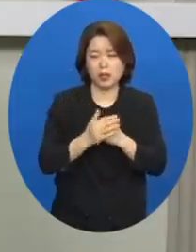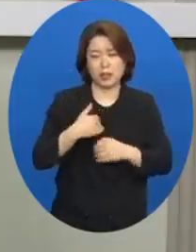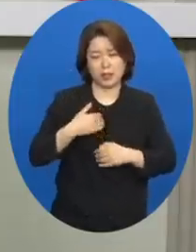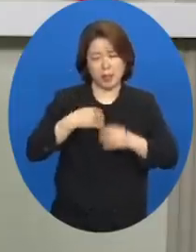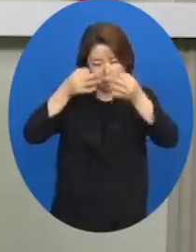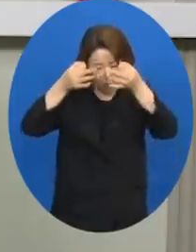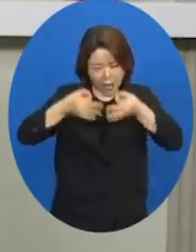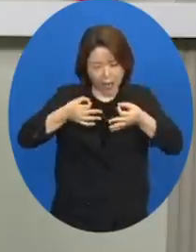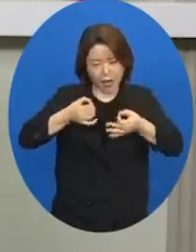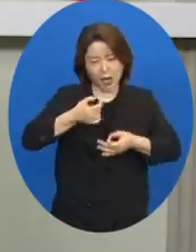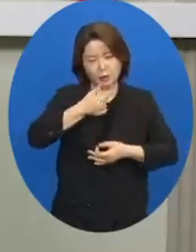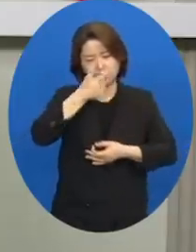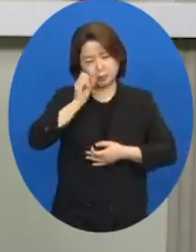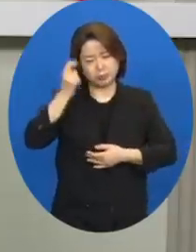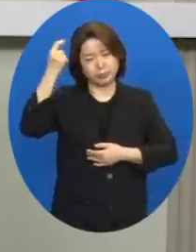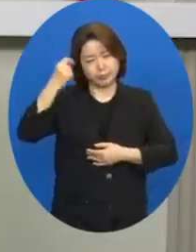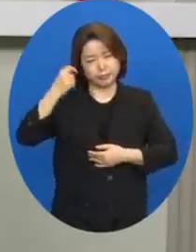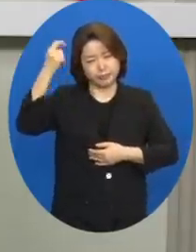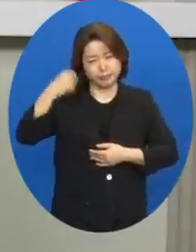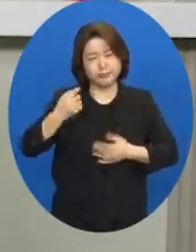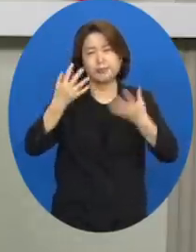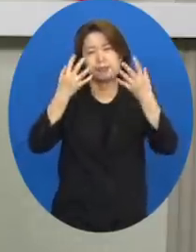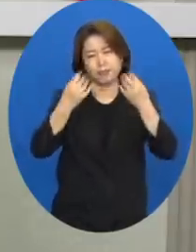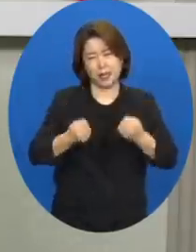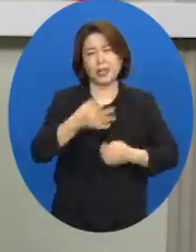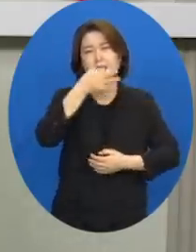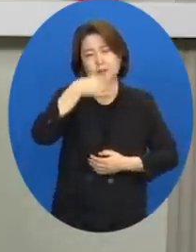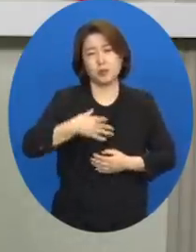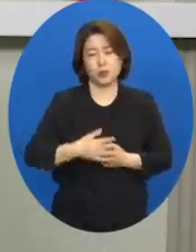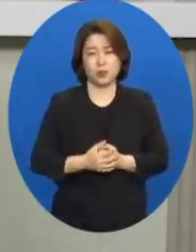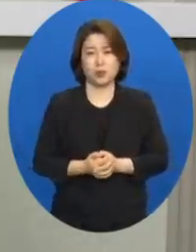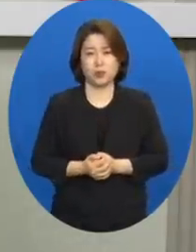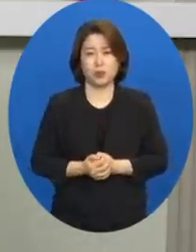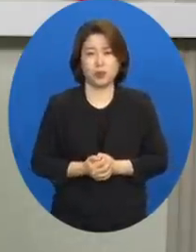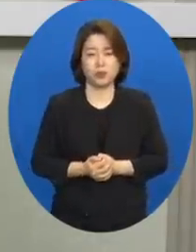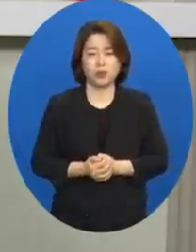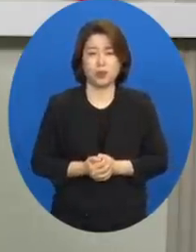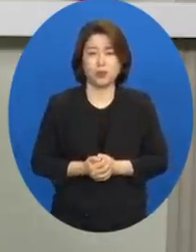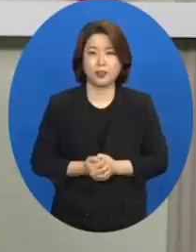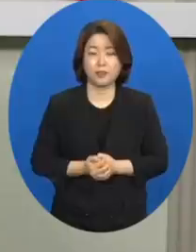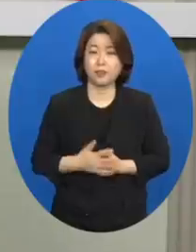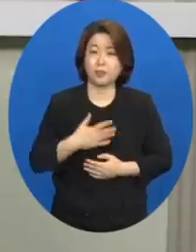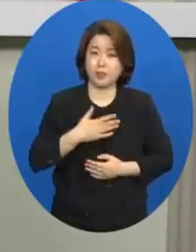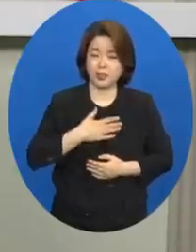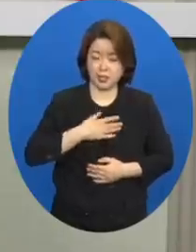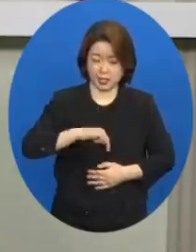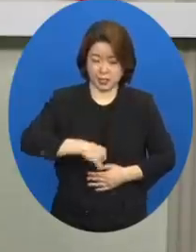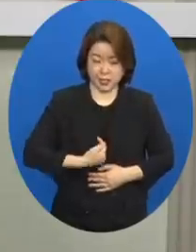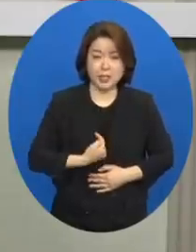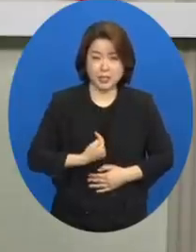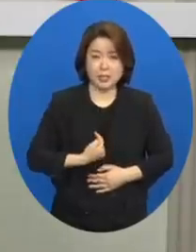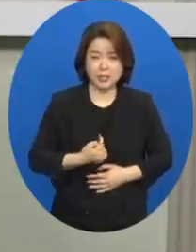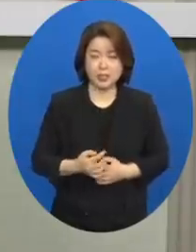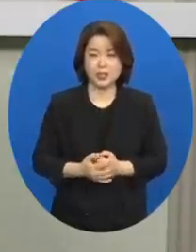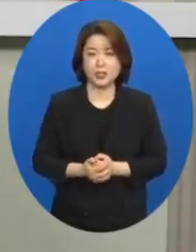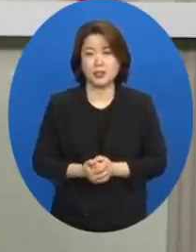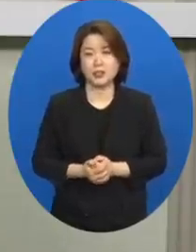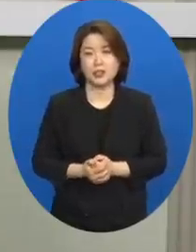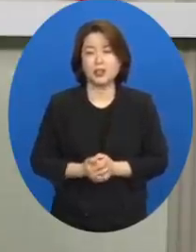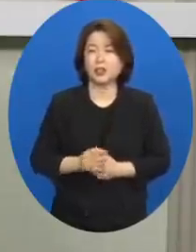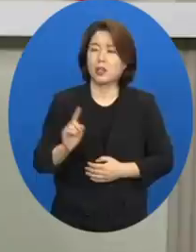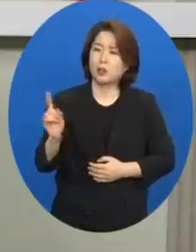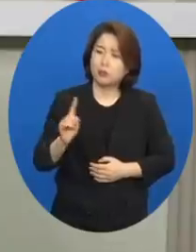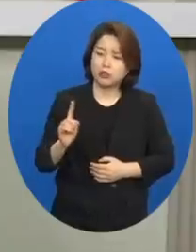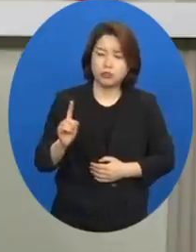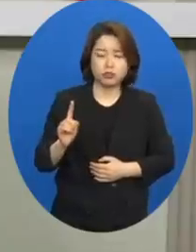참 많이 힘들어 하는 사람이었습니다 저는 저 자신이 무슨